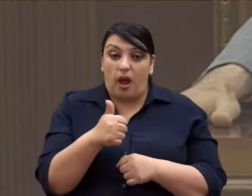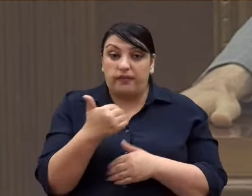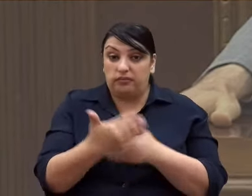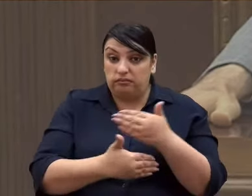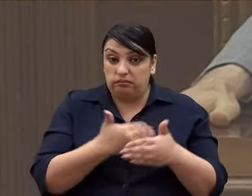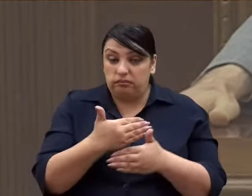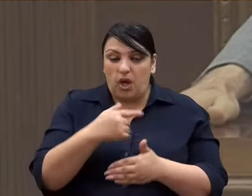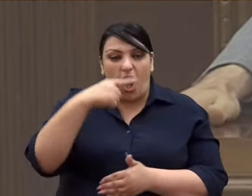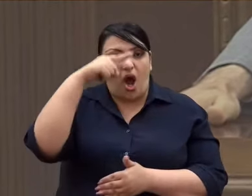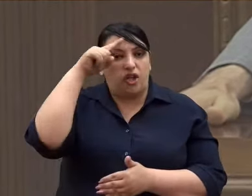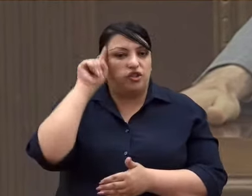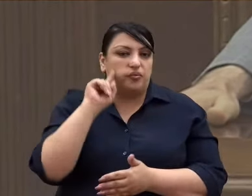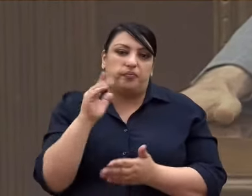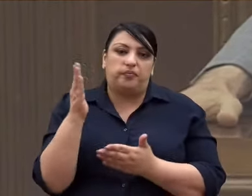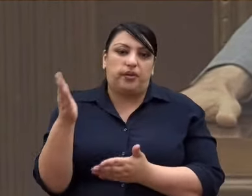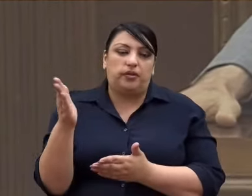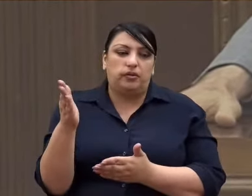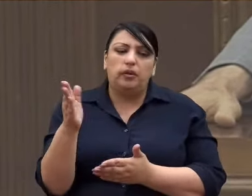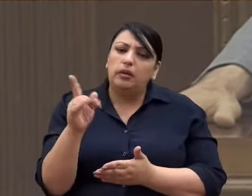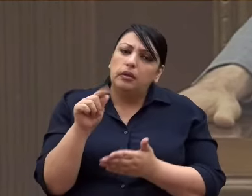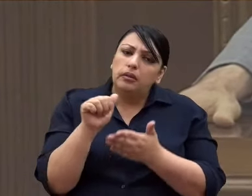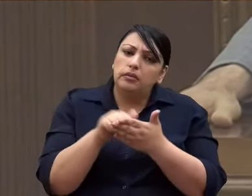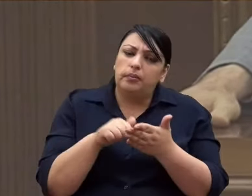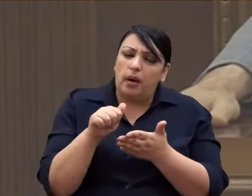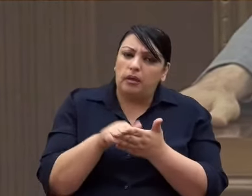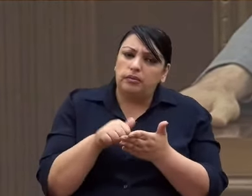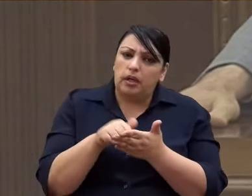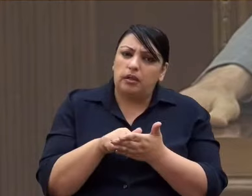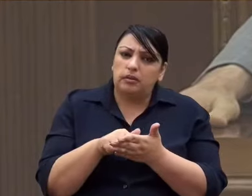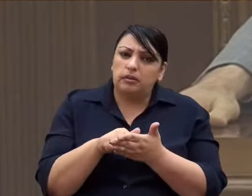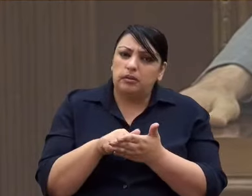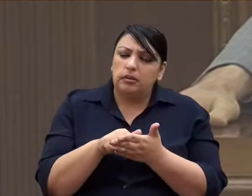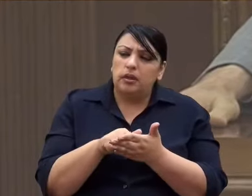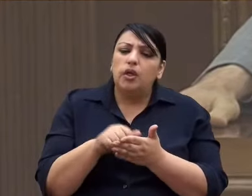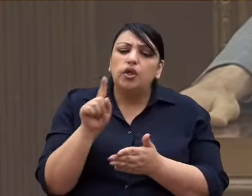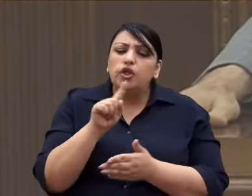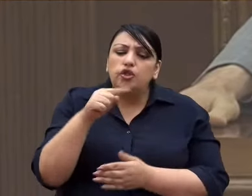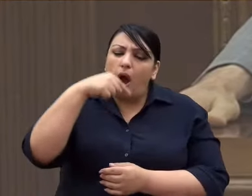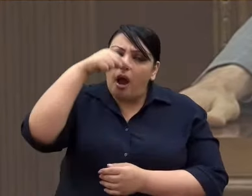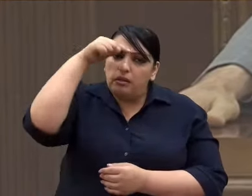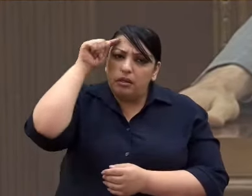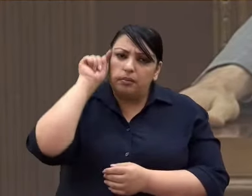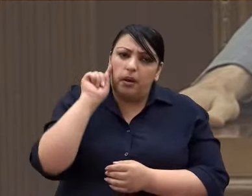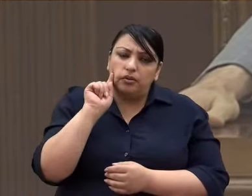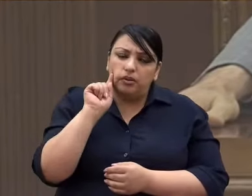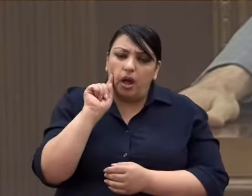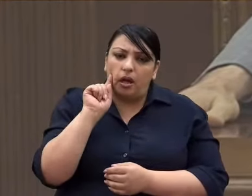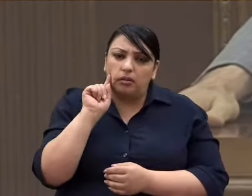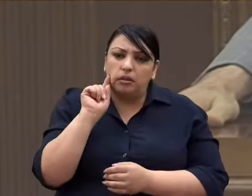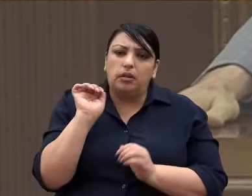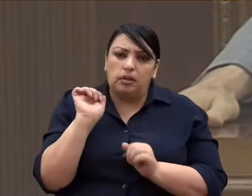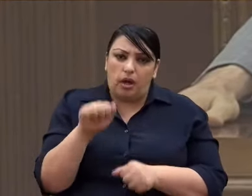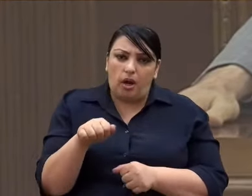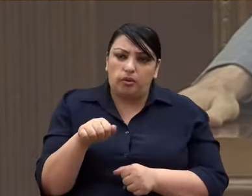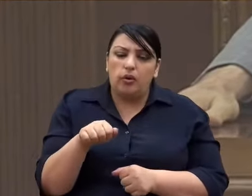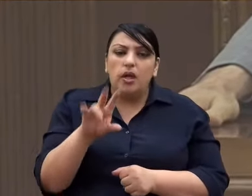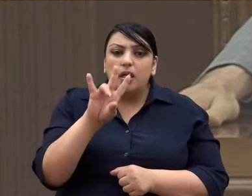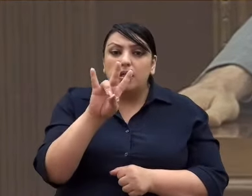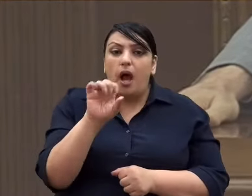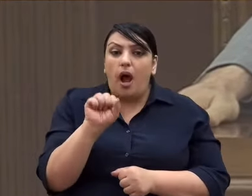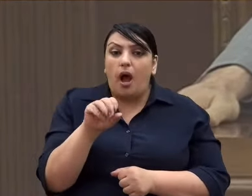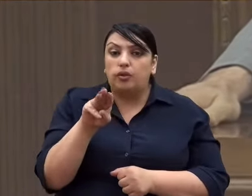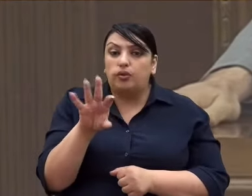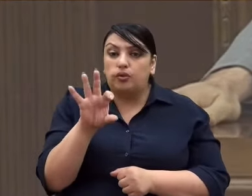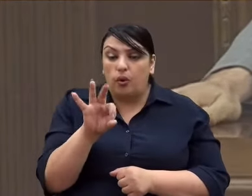Հարց է առաջանում, թե ինչ պատճառ, ինչ մոտիվացիա ունի Ադրբեջանը, որ լինելով ՆԱՏՕ-ի անդամ